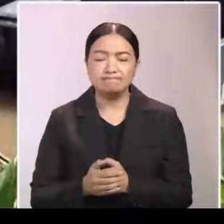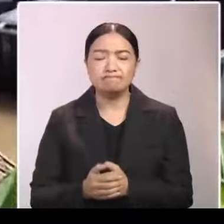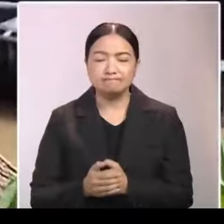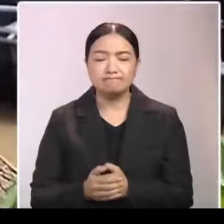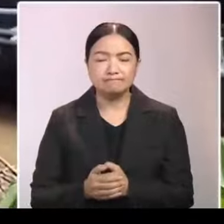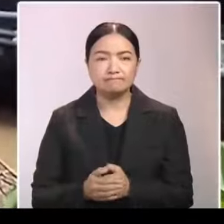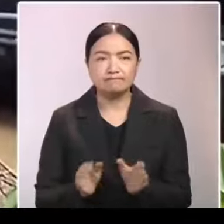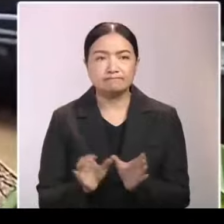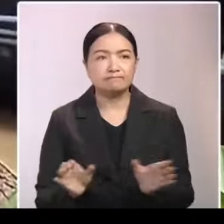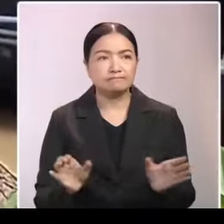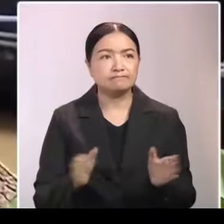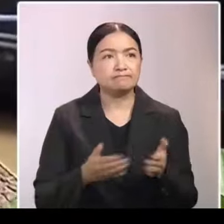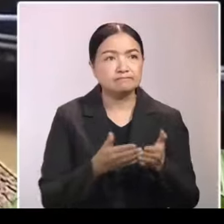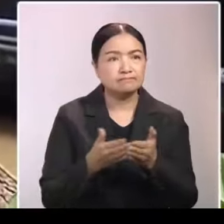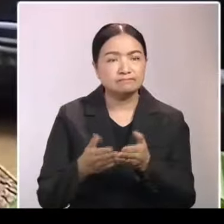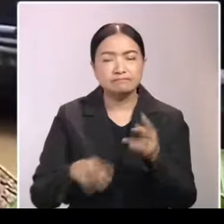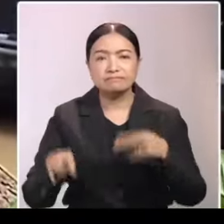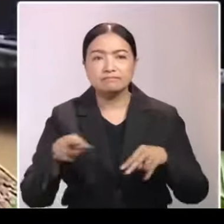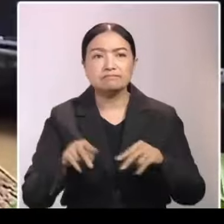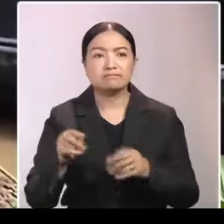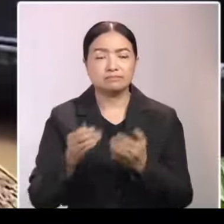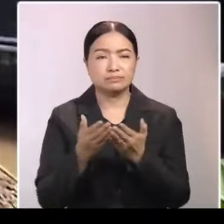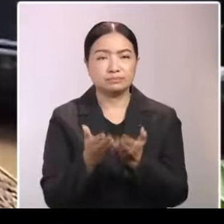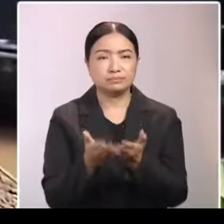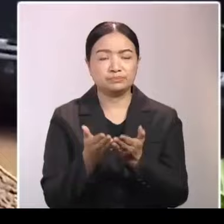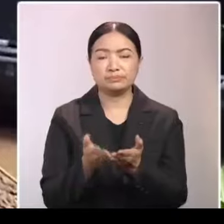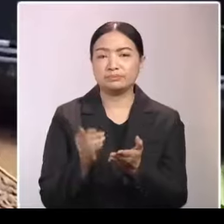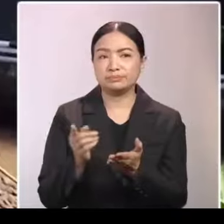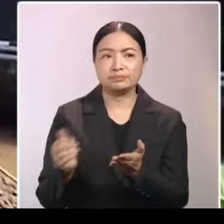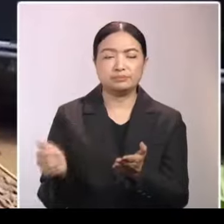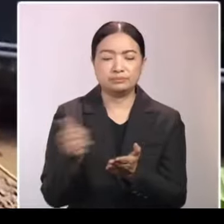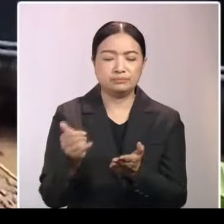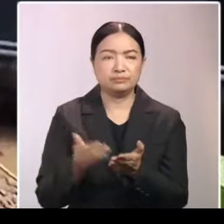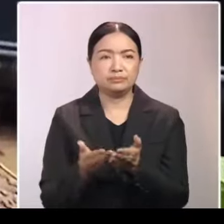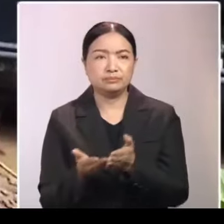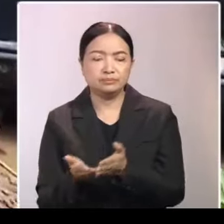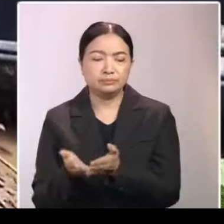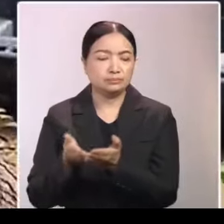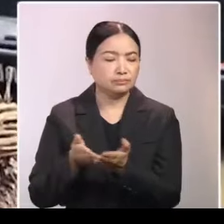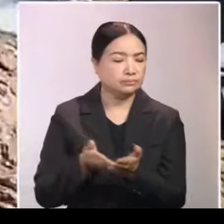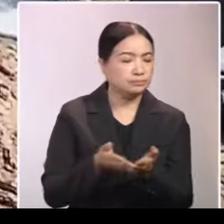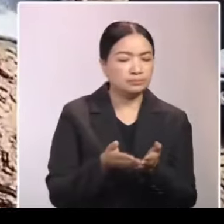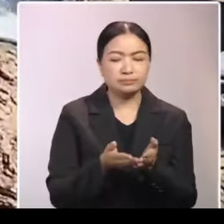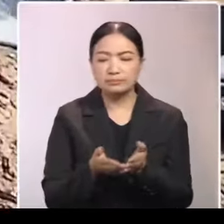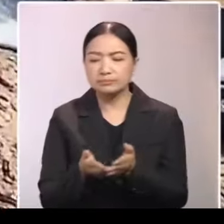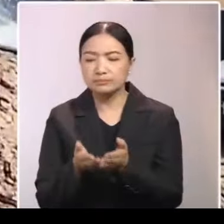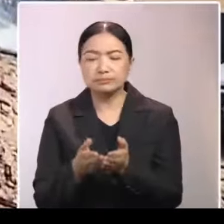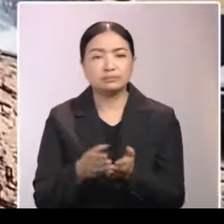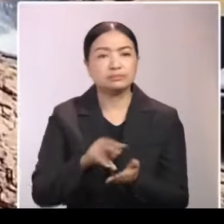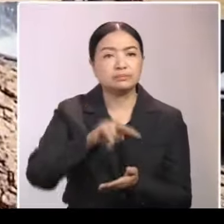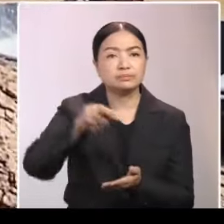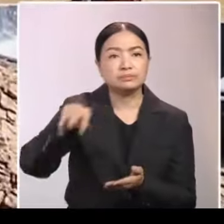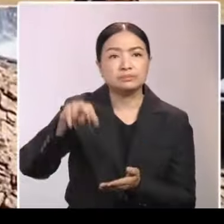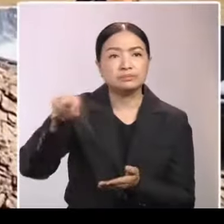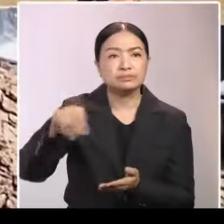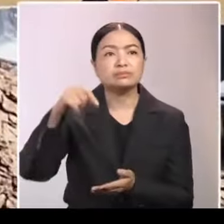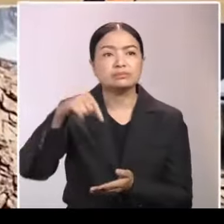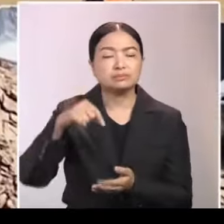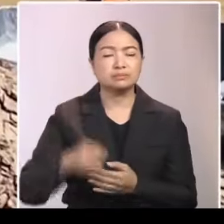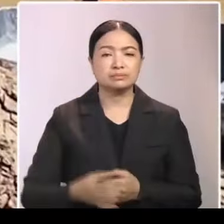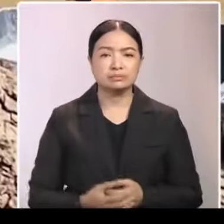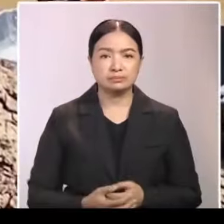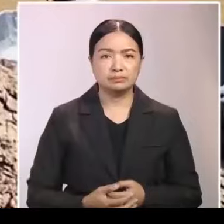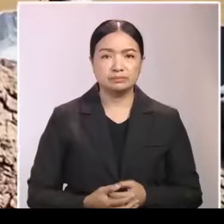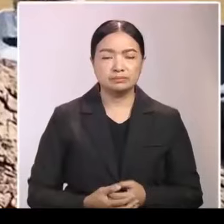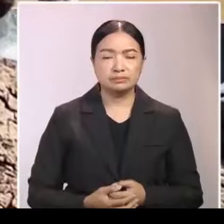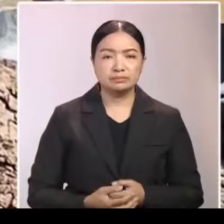เหตุแล้วที่เห็นเนี่ยก็คือมีส่วนนึงด้วยเอาเรือท้องแบนนะลงไปล่องตามแม่น้ำยมจุดใกล้ๆกันกับที่เกิดเหตุ